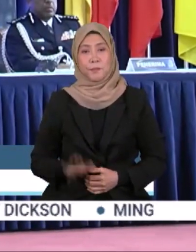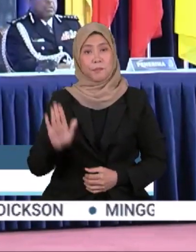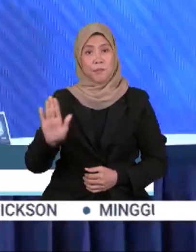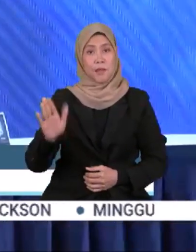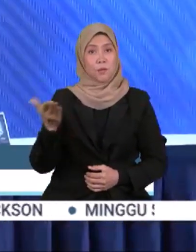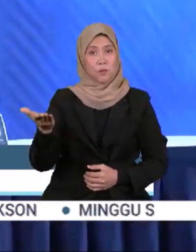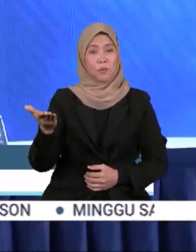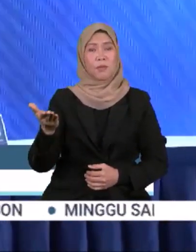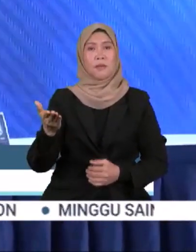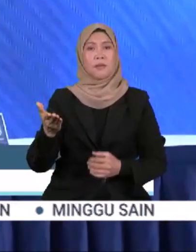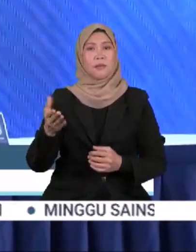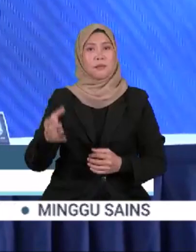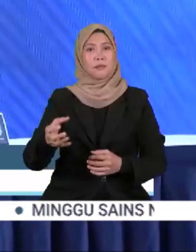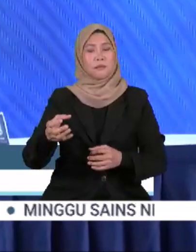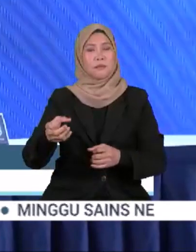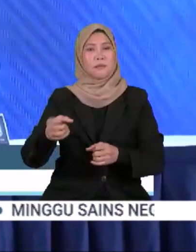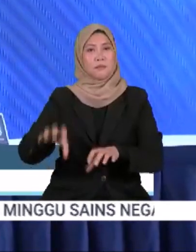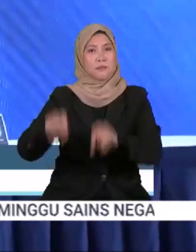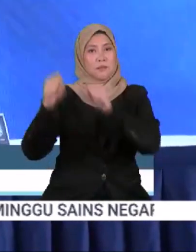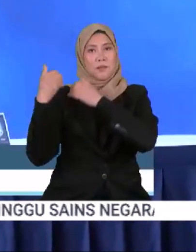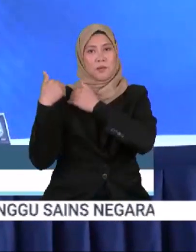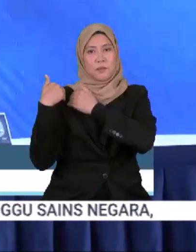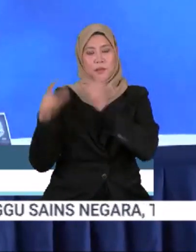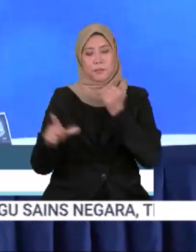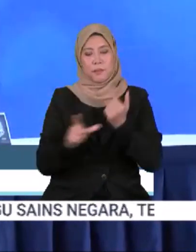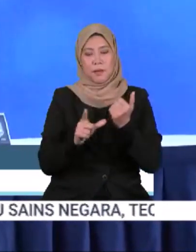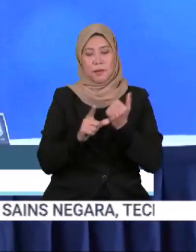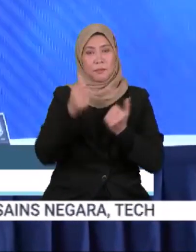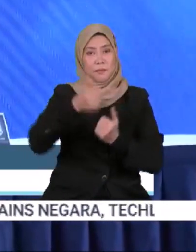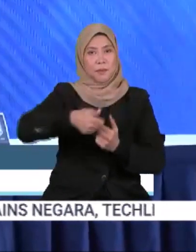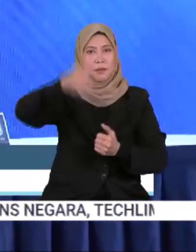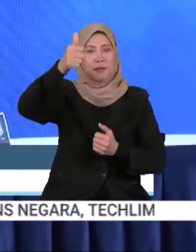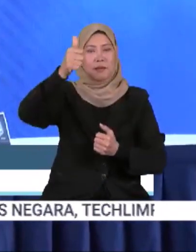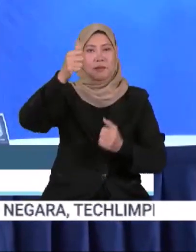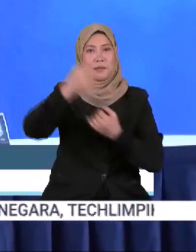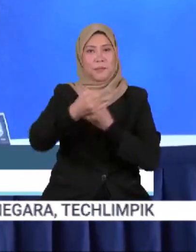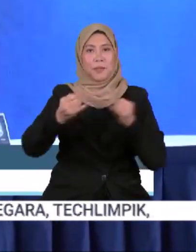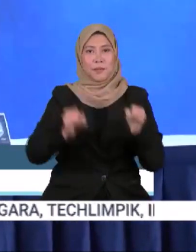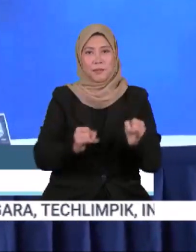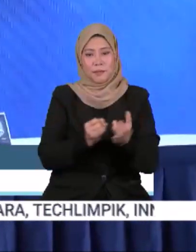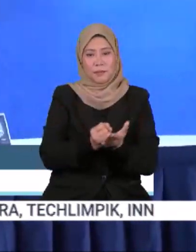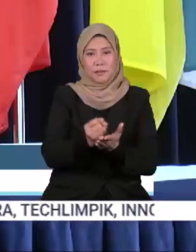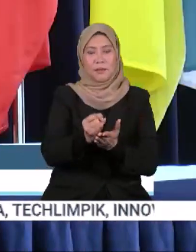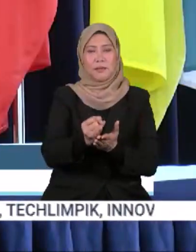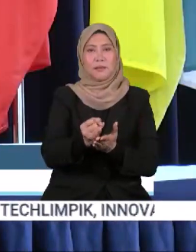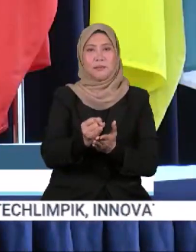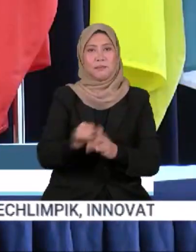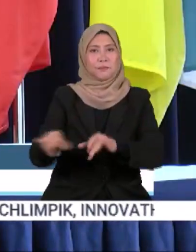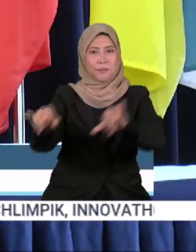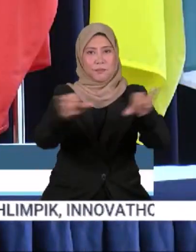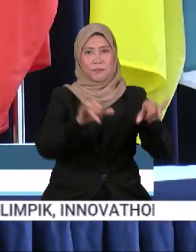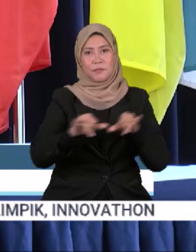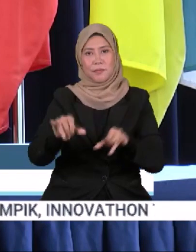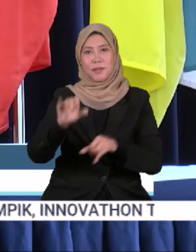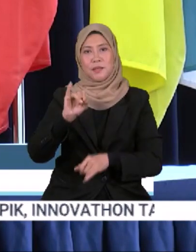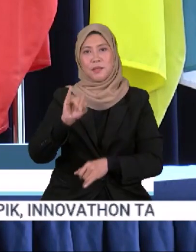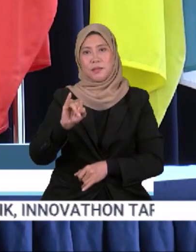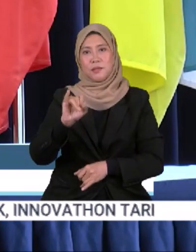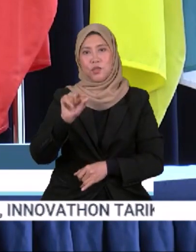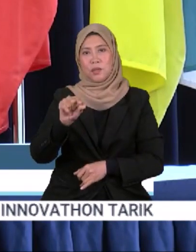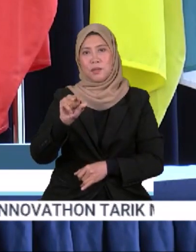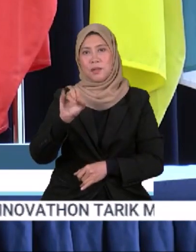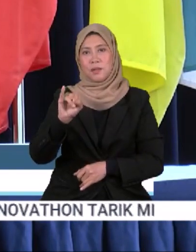Beliau sebelum ini memegang jawatan sebagai Timbalan Pengarah Jabatan Integriti dan Pematuhan Standard